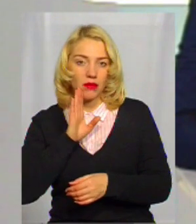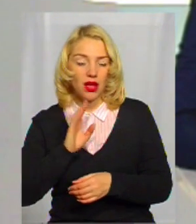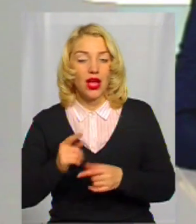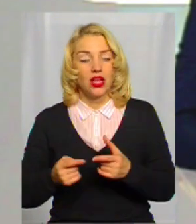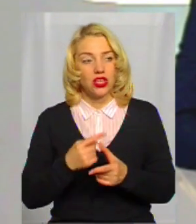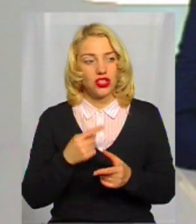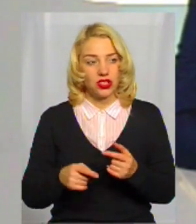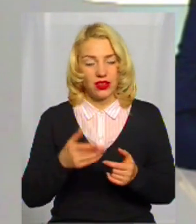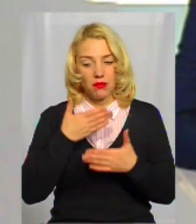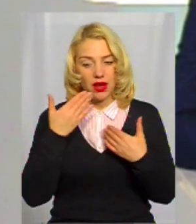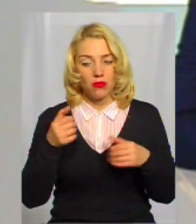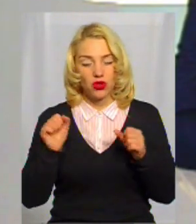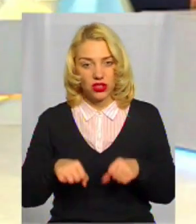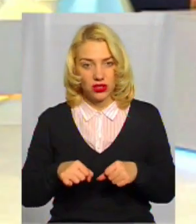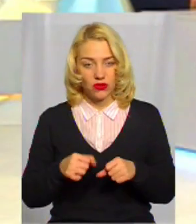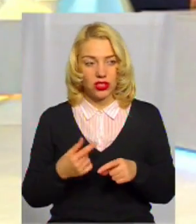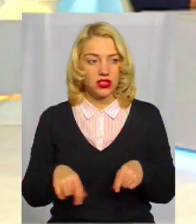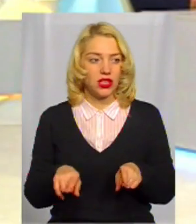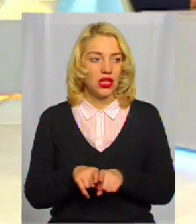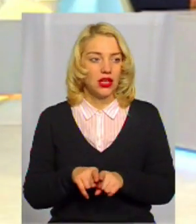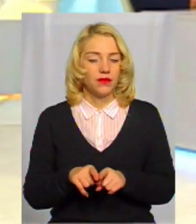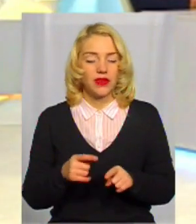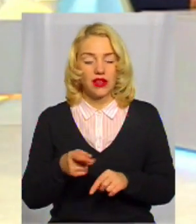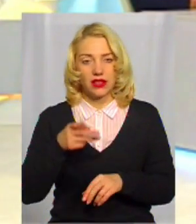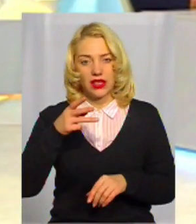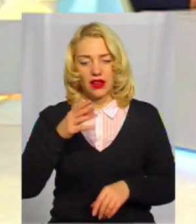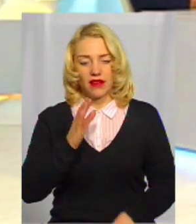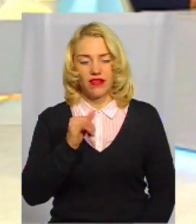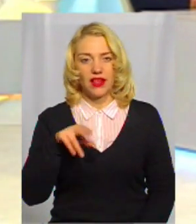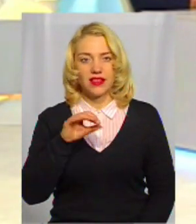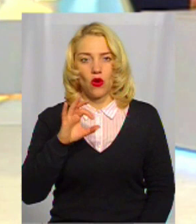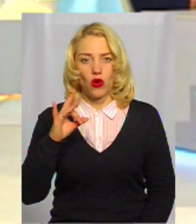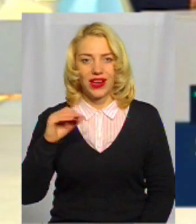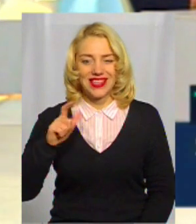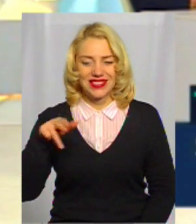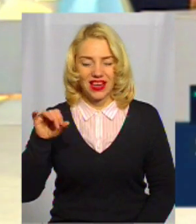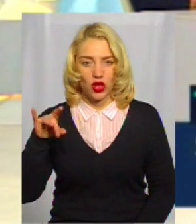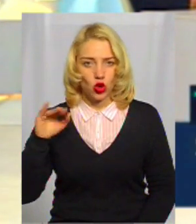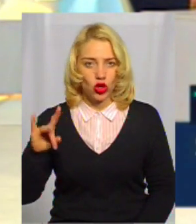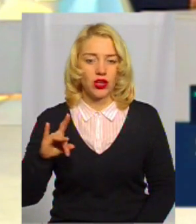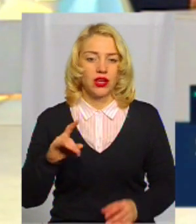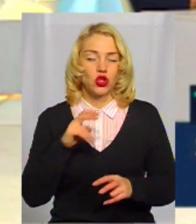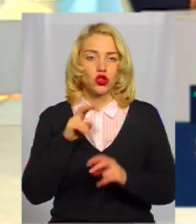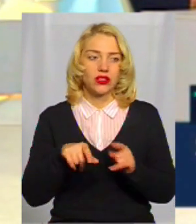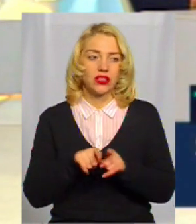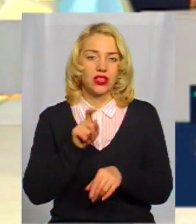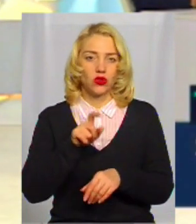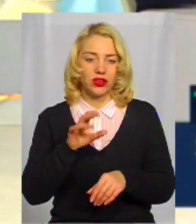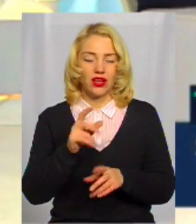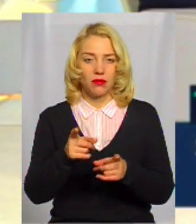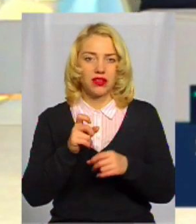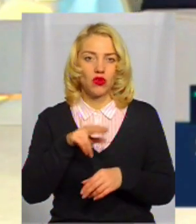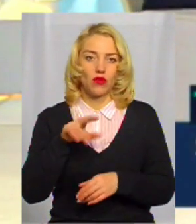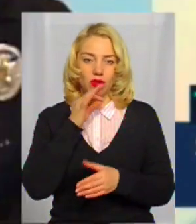можливості завдяки ось таким відео з реєстраторами шукати відповідальних осіб і притягувати їх до відповідальності? Так,